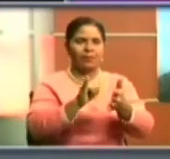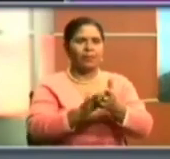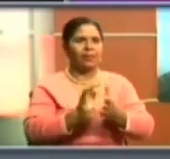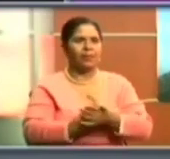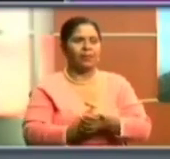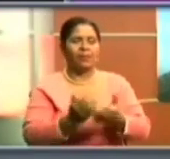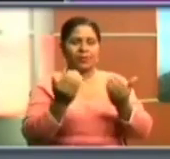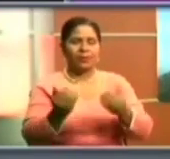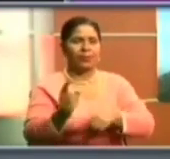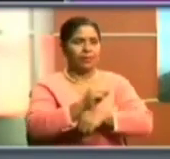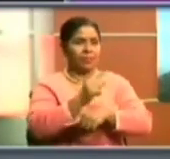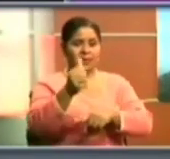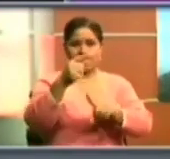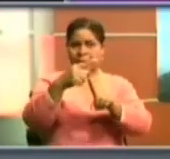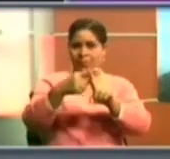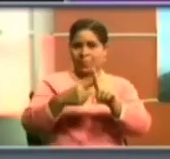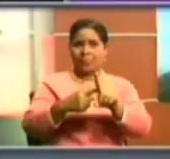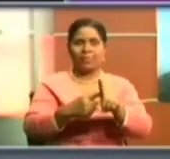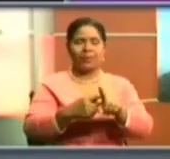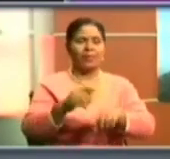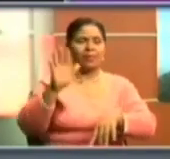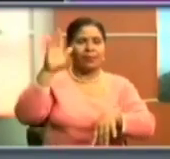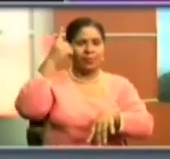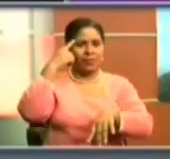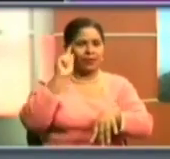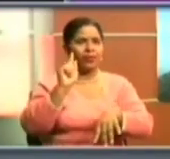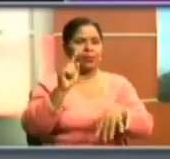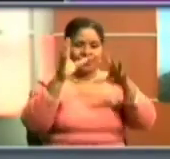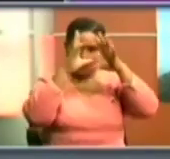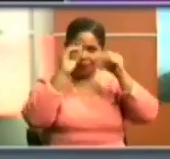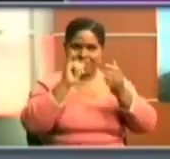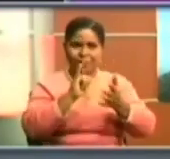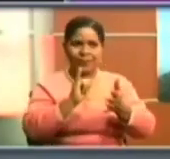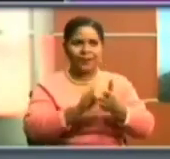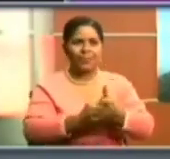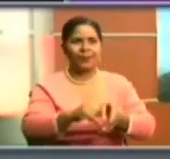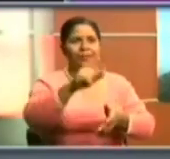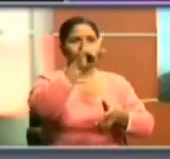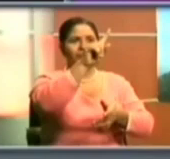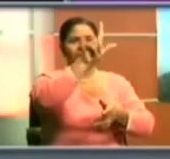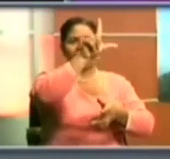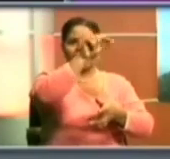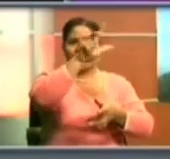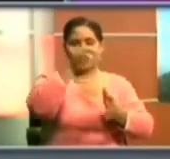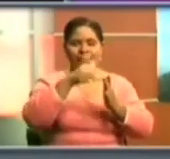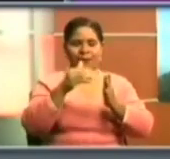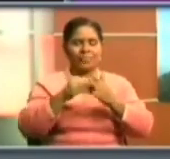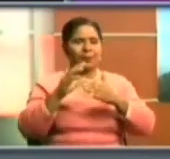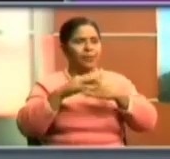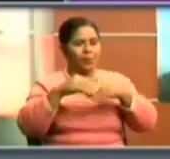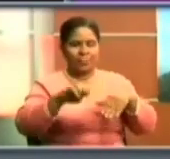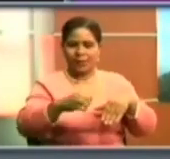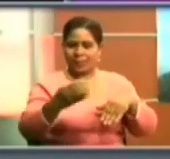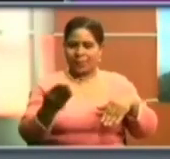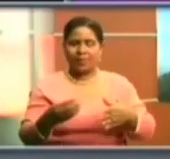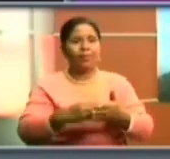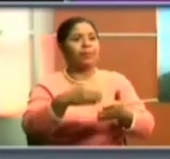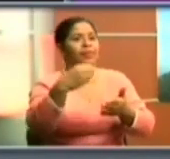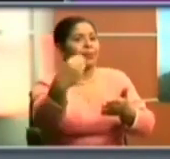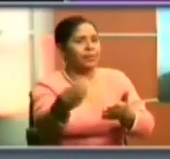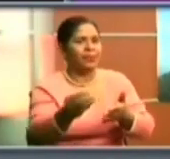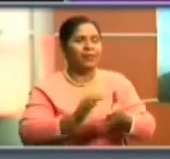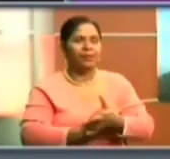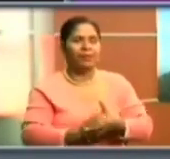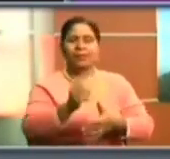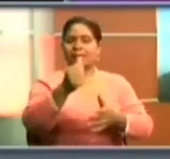faire exactement 10 mois depuis le prêté serment. Dans 10 mois, j'ai acheté 123 millions de dollars d'équipement lourd pour le peuple.